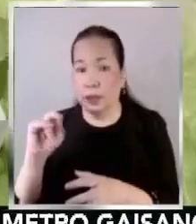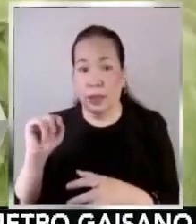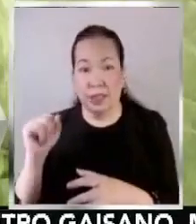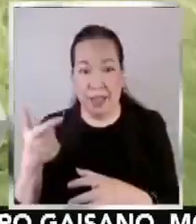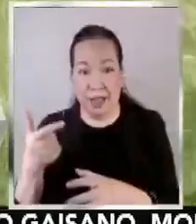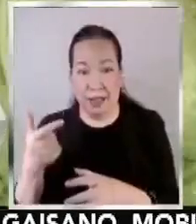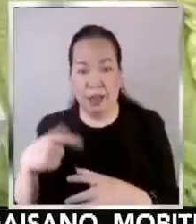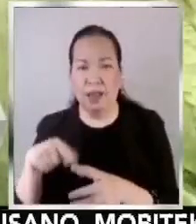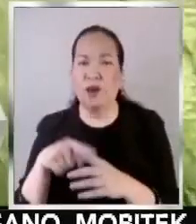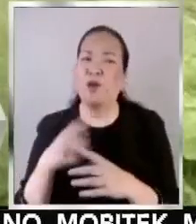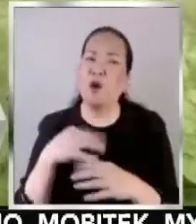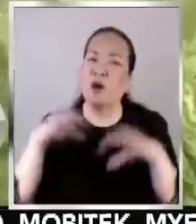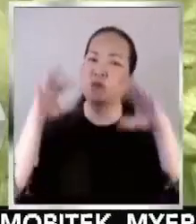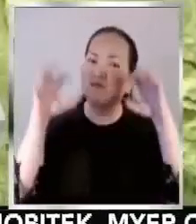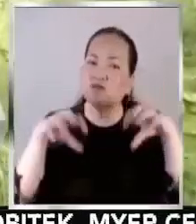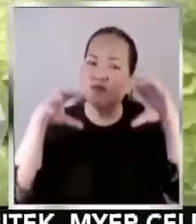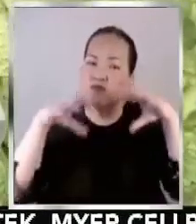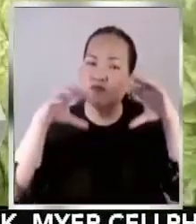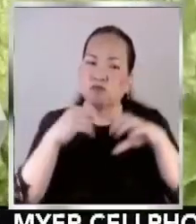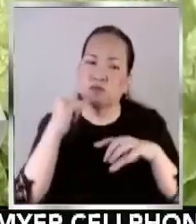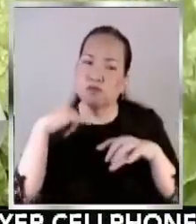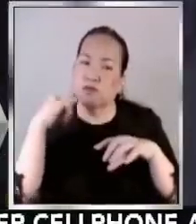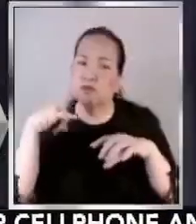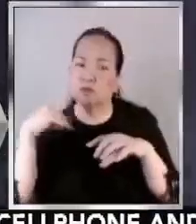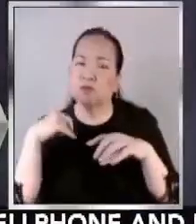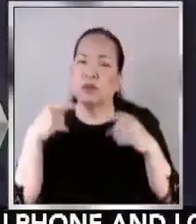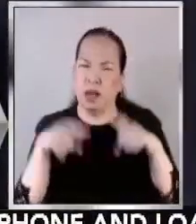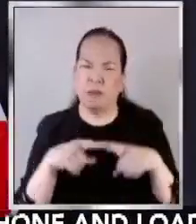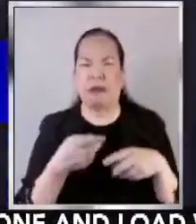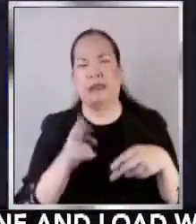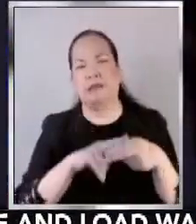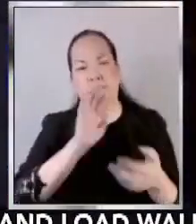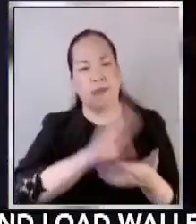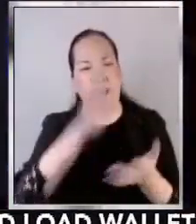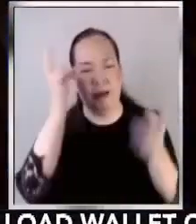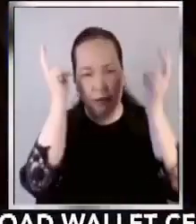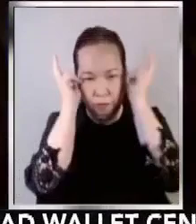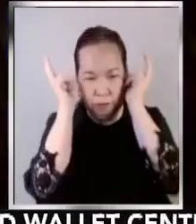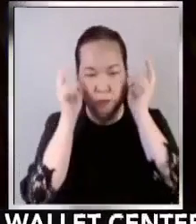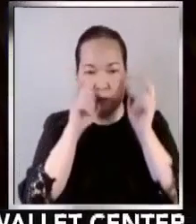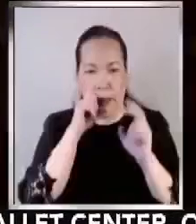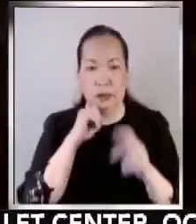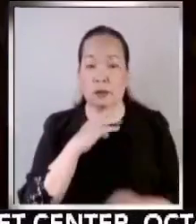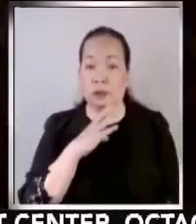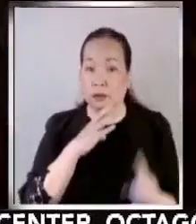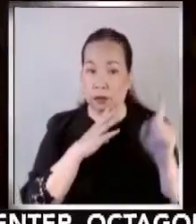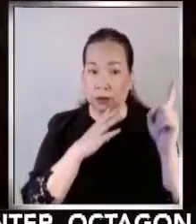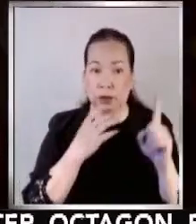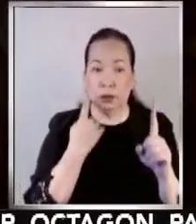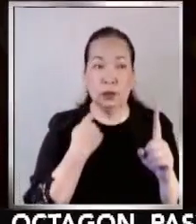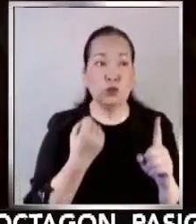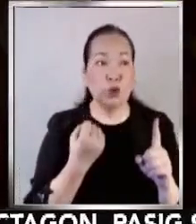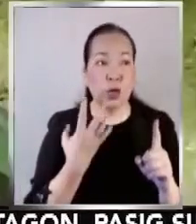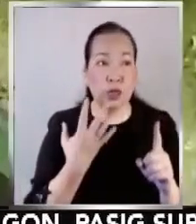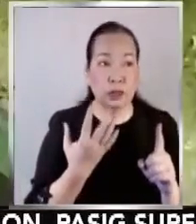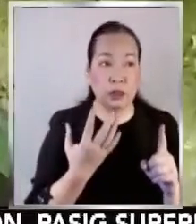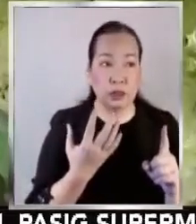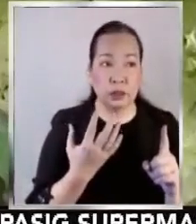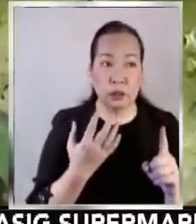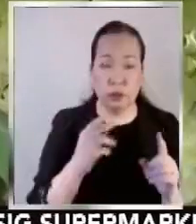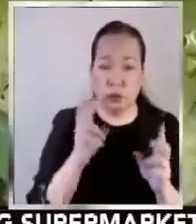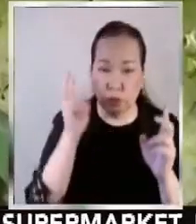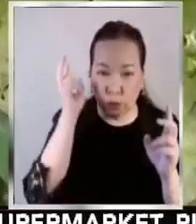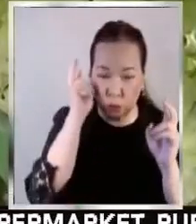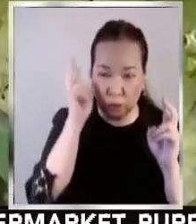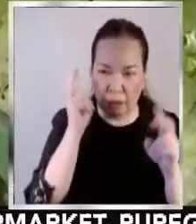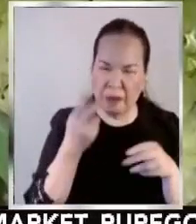panahon sa mga nagdaang araw. Yung price ng vegetable for the past week medyo tumaas ng konti dahil dun